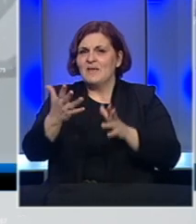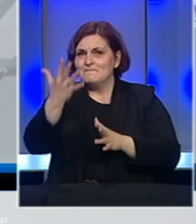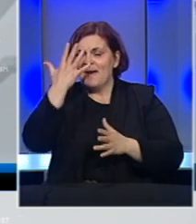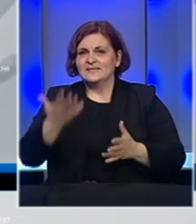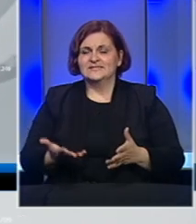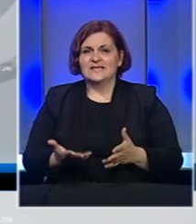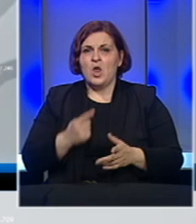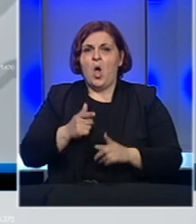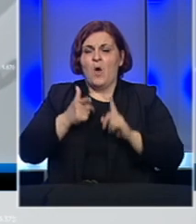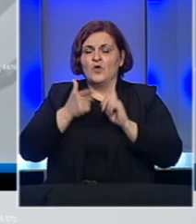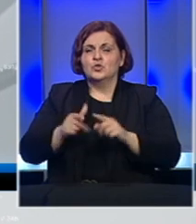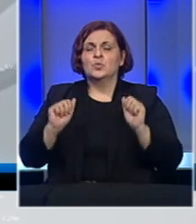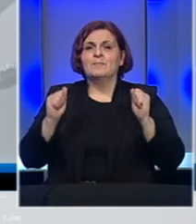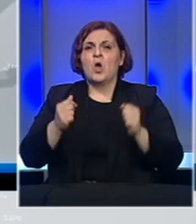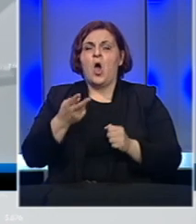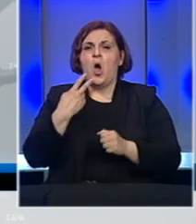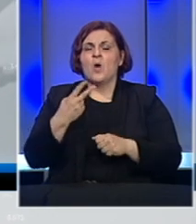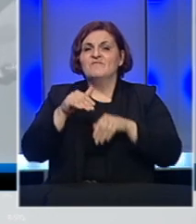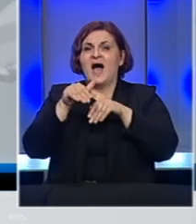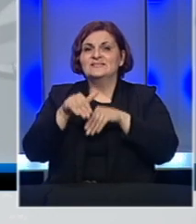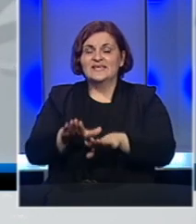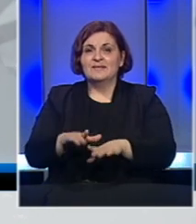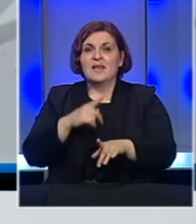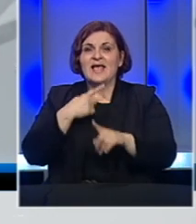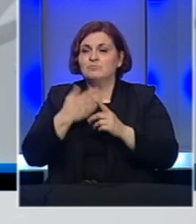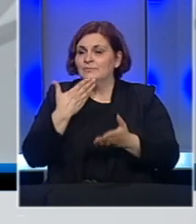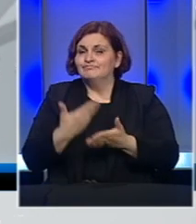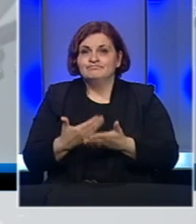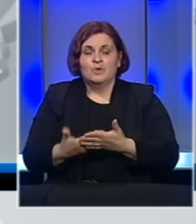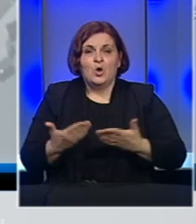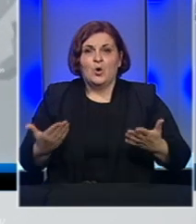Ovo inače drugi protest od 20. maja kada se